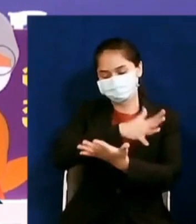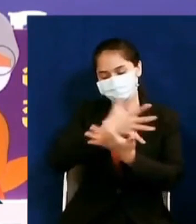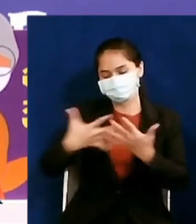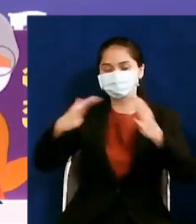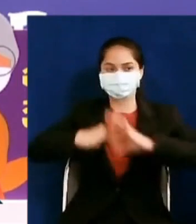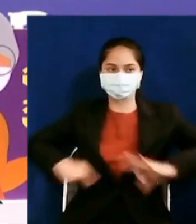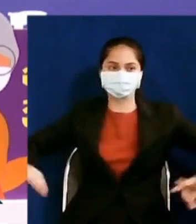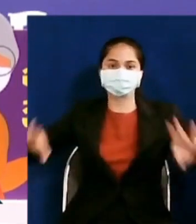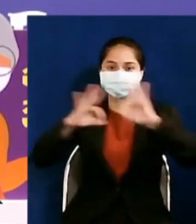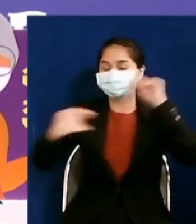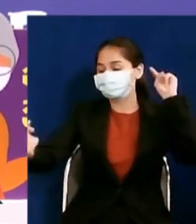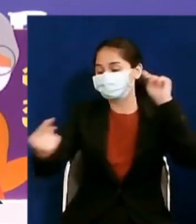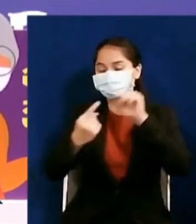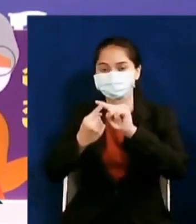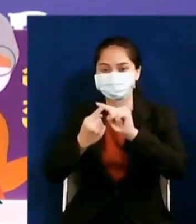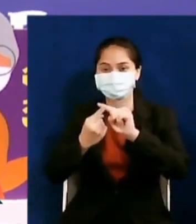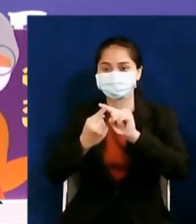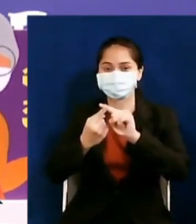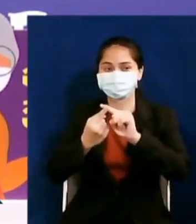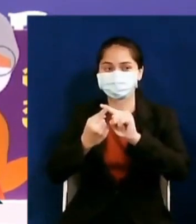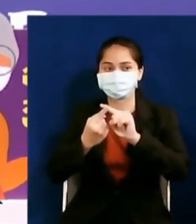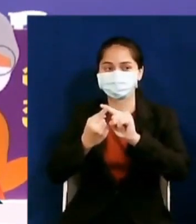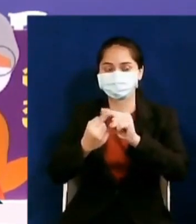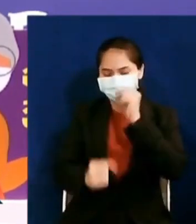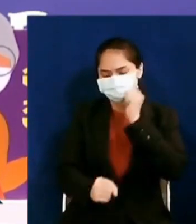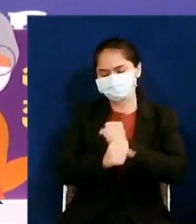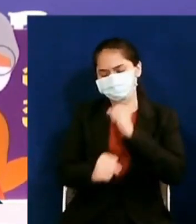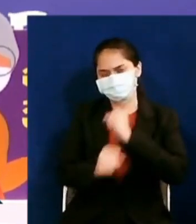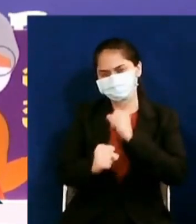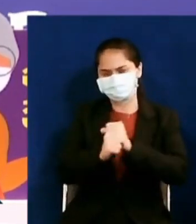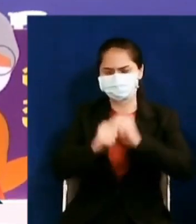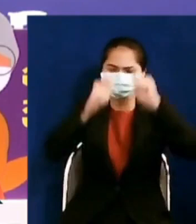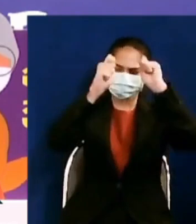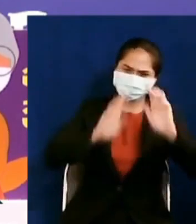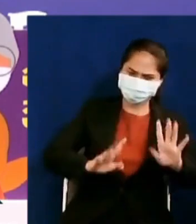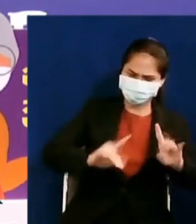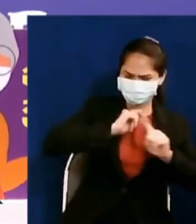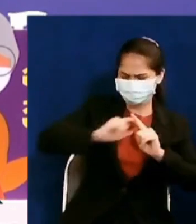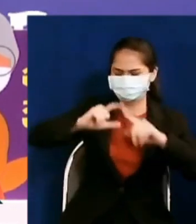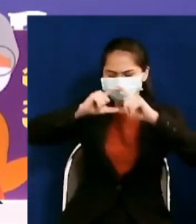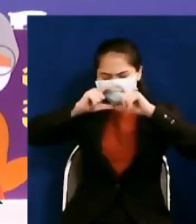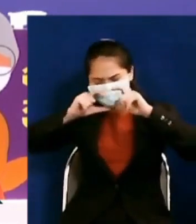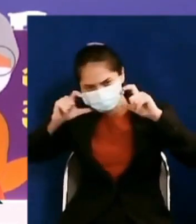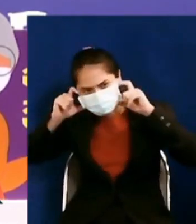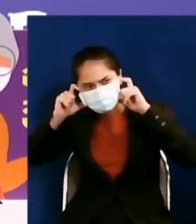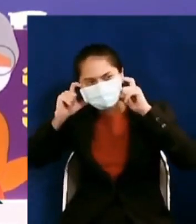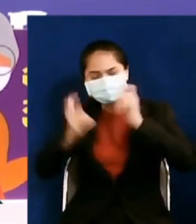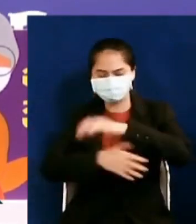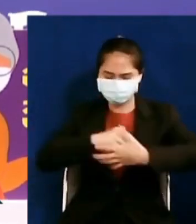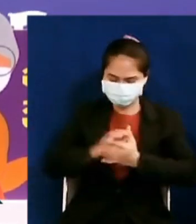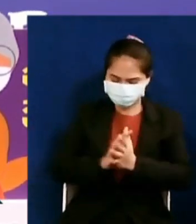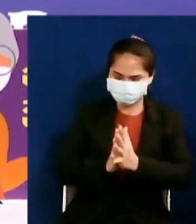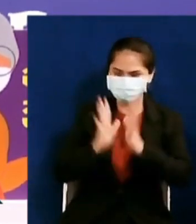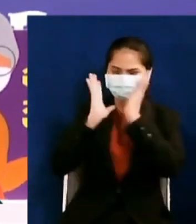ายไป2ยี่ห้อนี้ก็อาจจะตรวจไม่พบแต่อีก15ยี่ห้อเนี่ยใช้ยีนตำแหน่งสไปค์โปรตีนคือ S ร่วมกับยีน